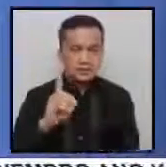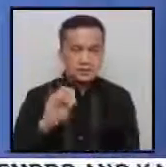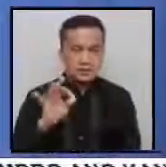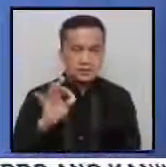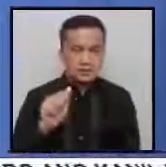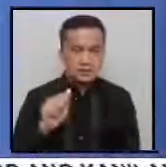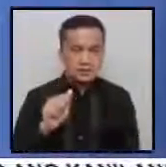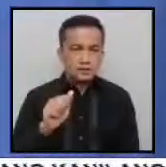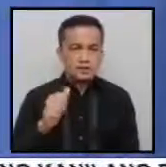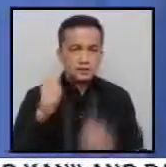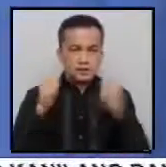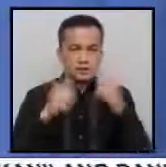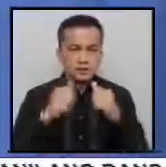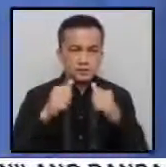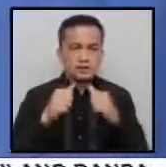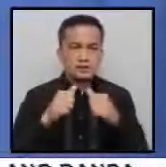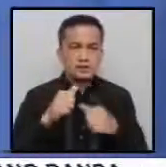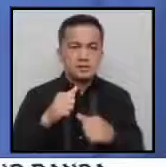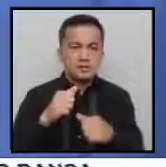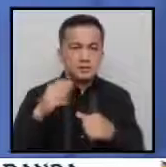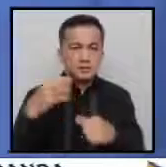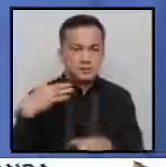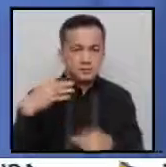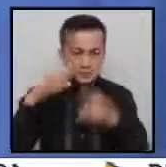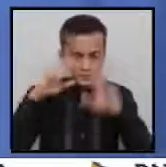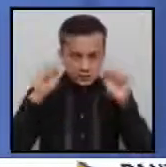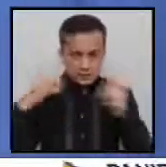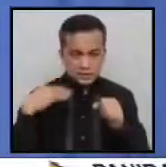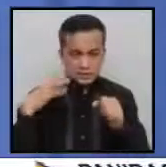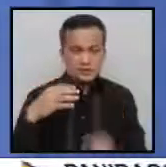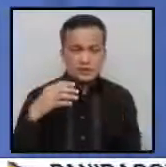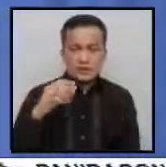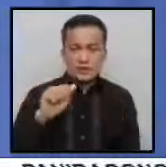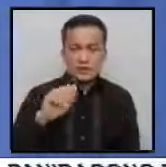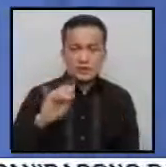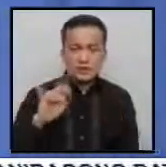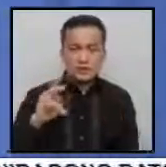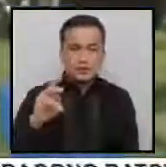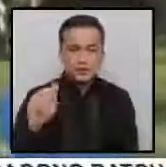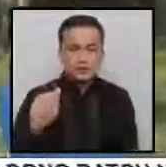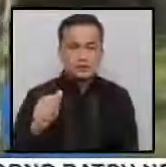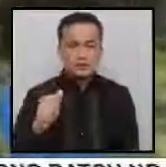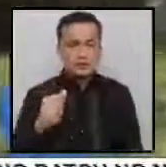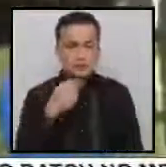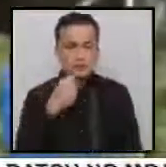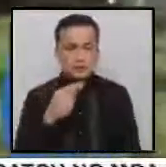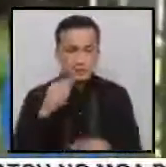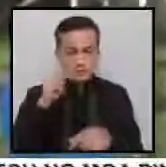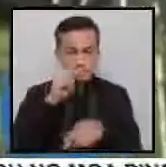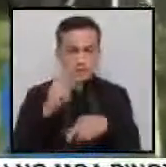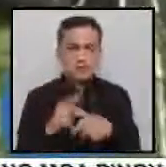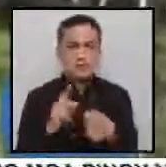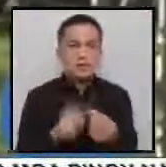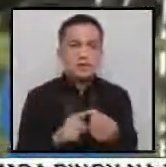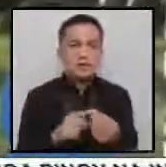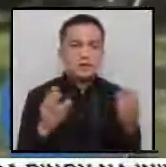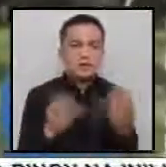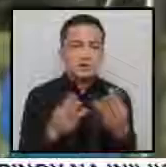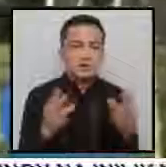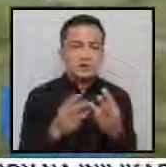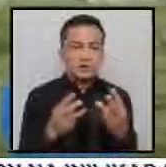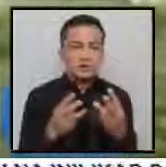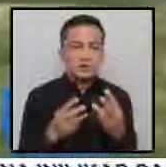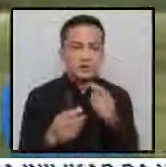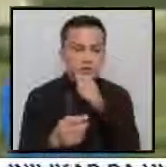si Presidential Candidate Ernesto Abella sa pinakabagong pahayag ng Pilipinas hinggil sa kaguluhan sa pagitan ng Ukraine